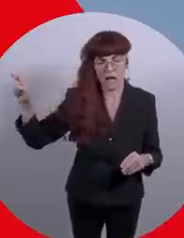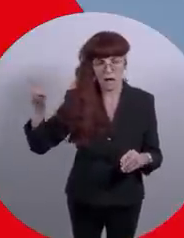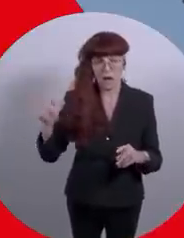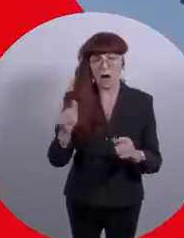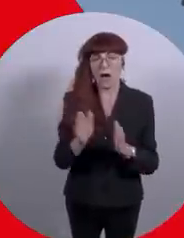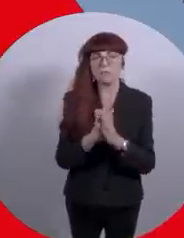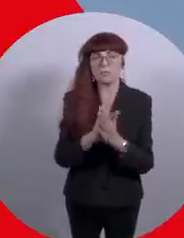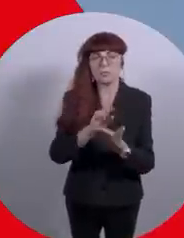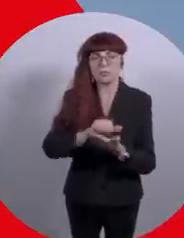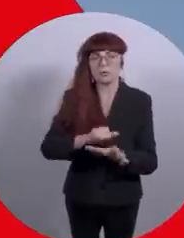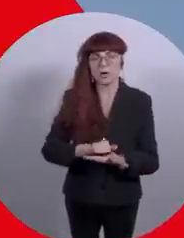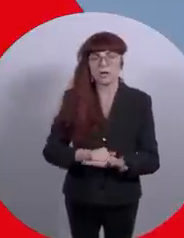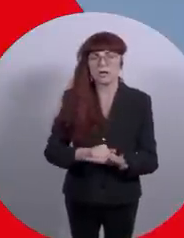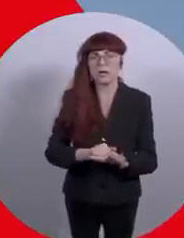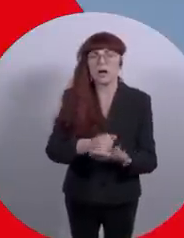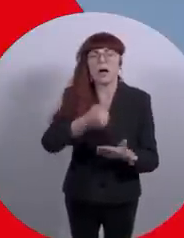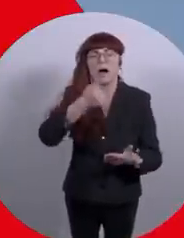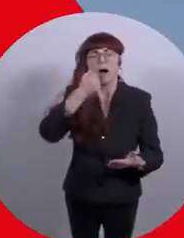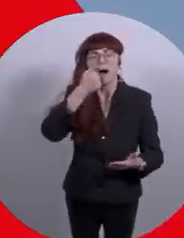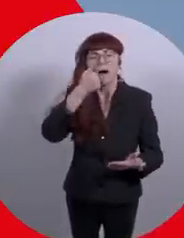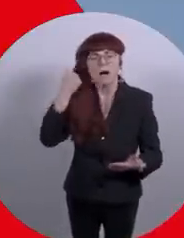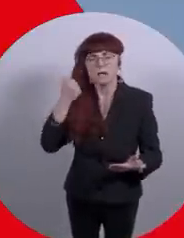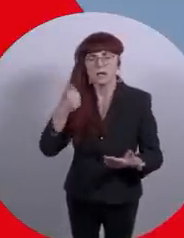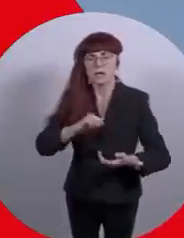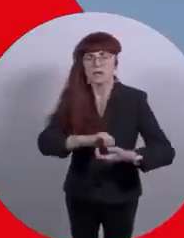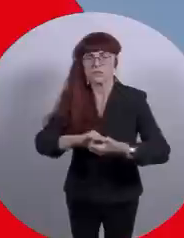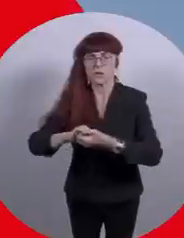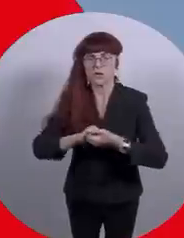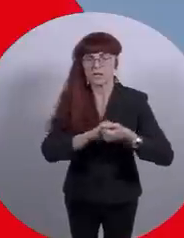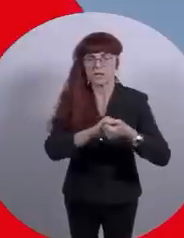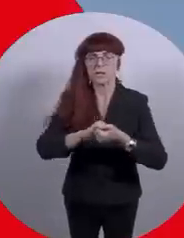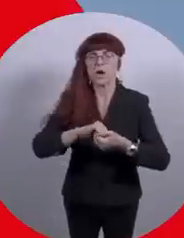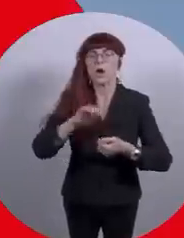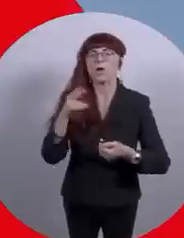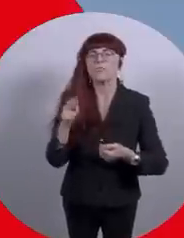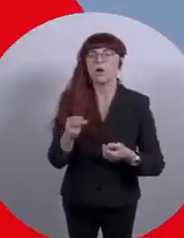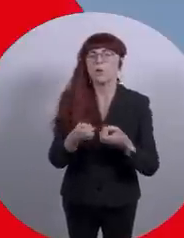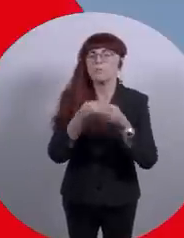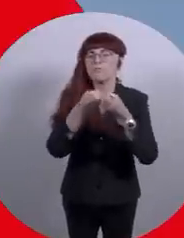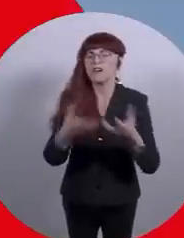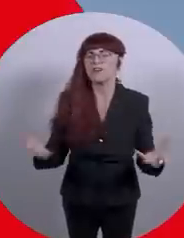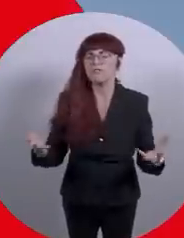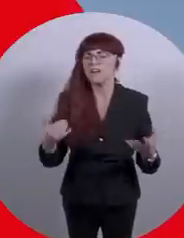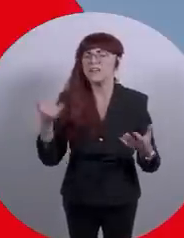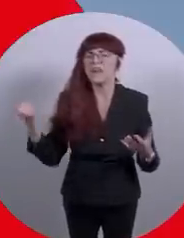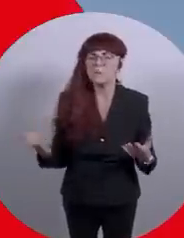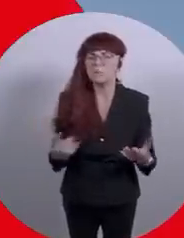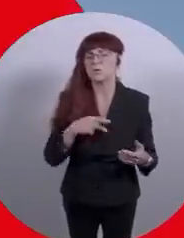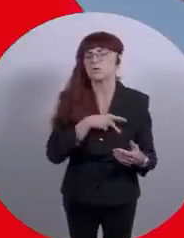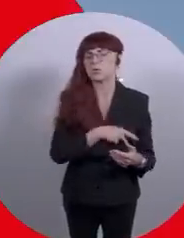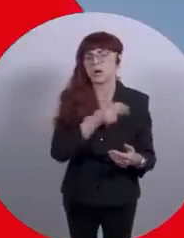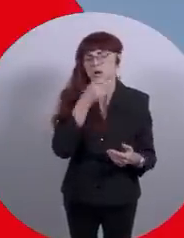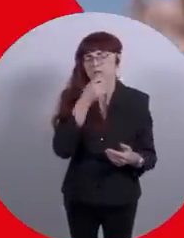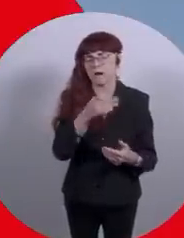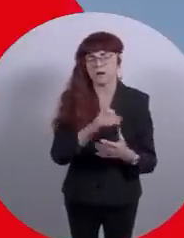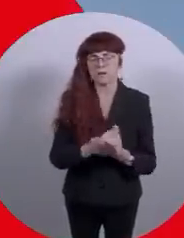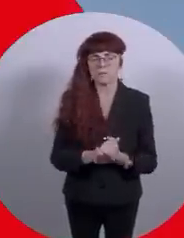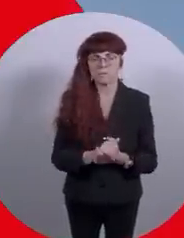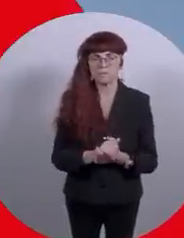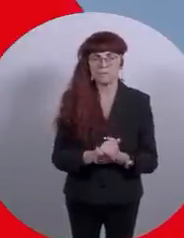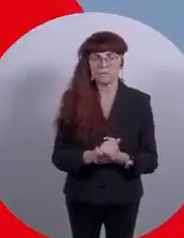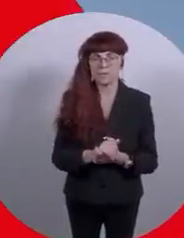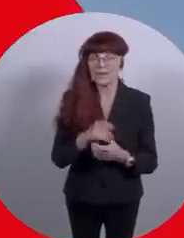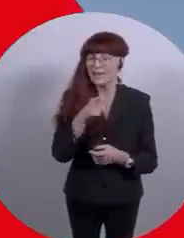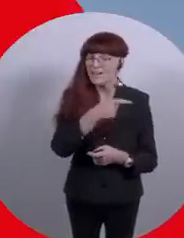Solidarität warum Vielfalt immer eine soziale Frage ist und liebe Genossen seine Liebe genossen